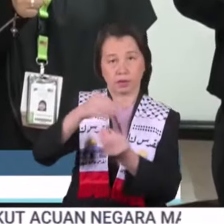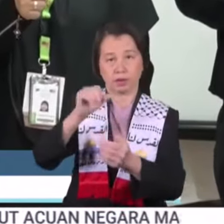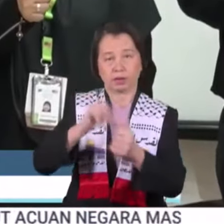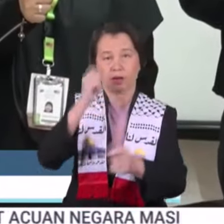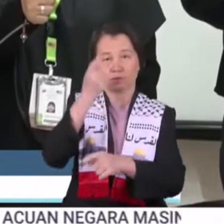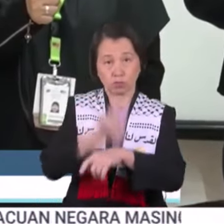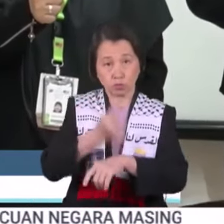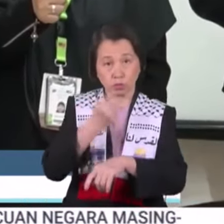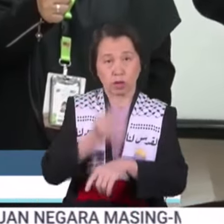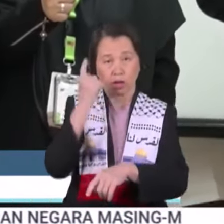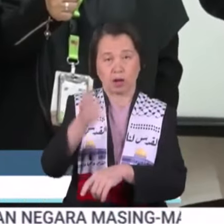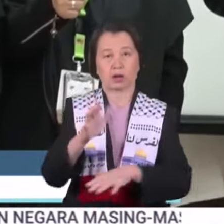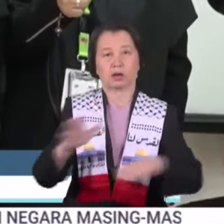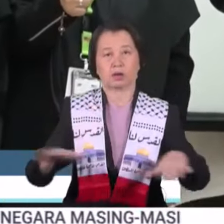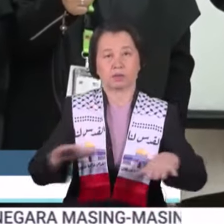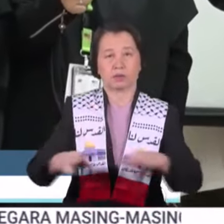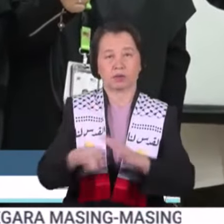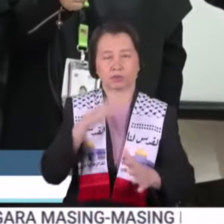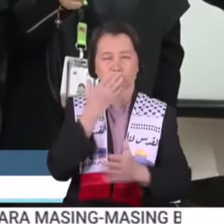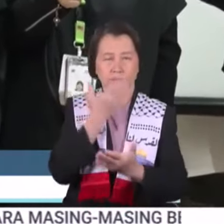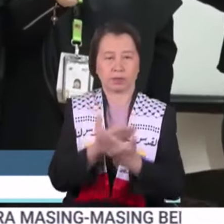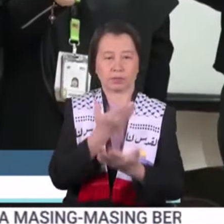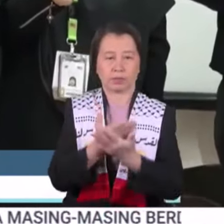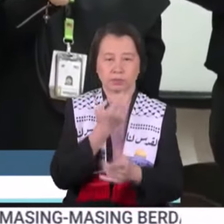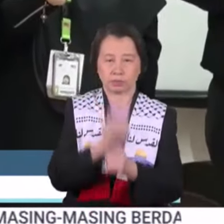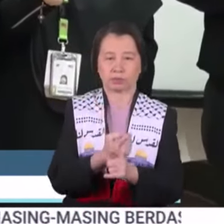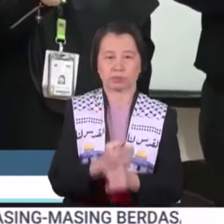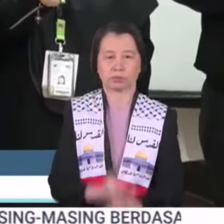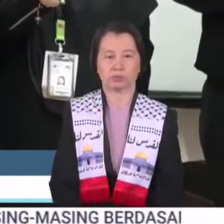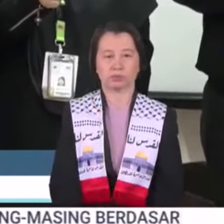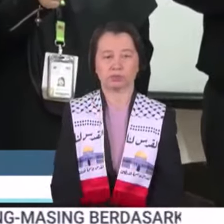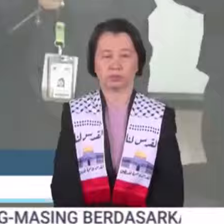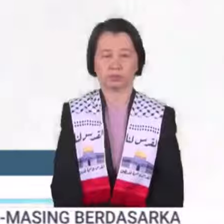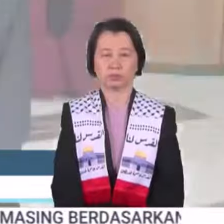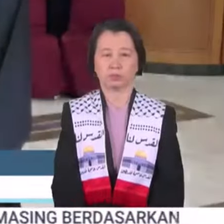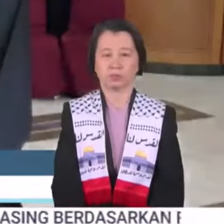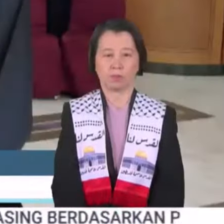Setiap tugasan akan dilaksana sebaiknya.